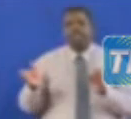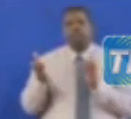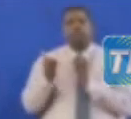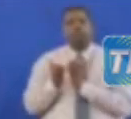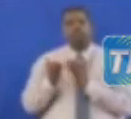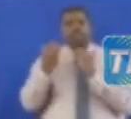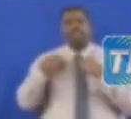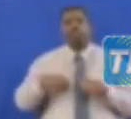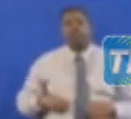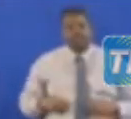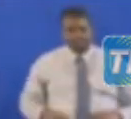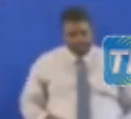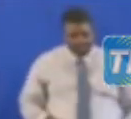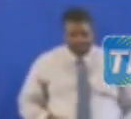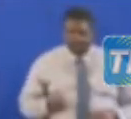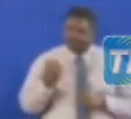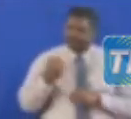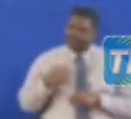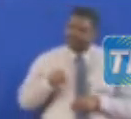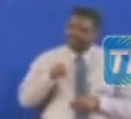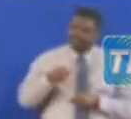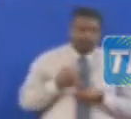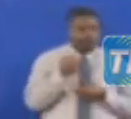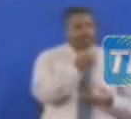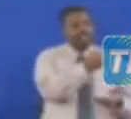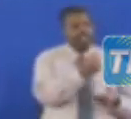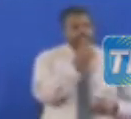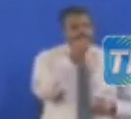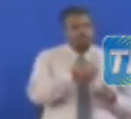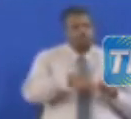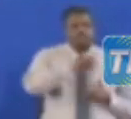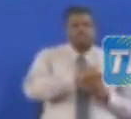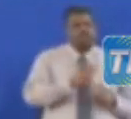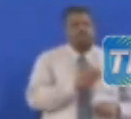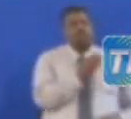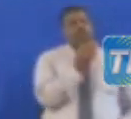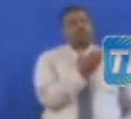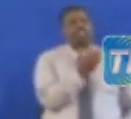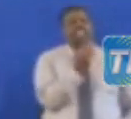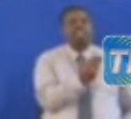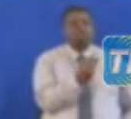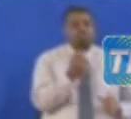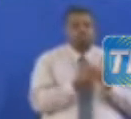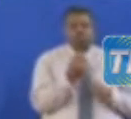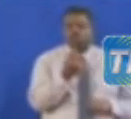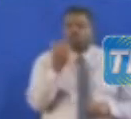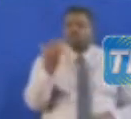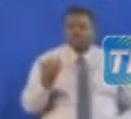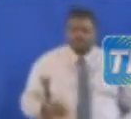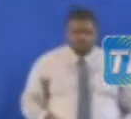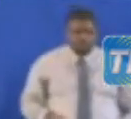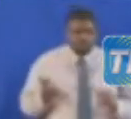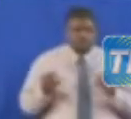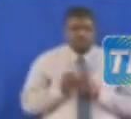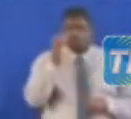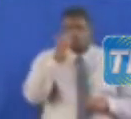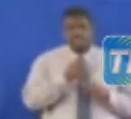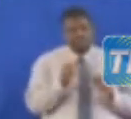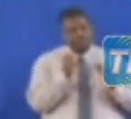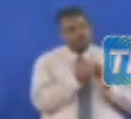shule za sekondari. Bajeti hii ni sawa na ongezeko la shilingi bilioni 53.15 sawa